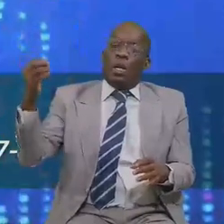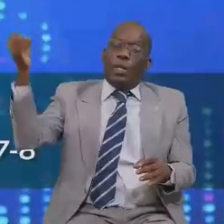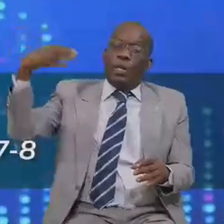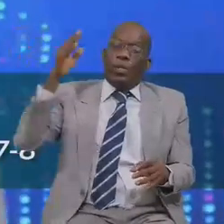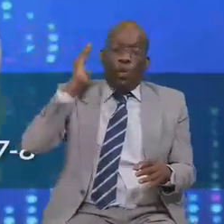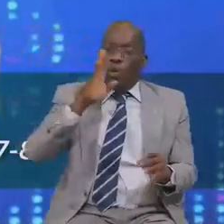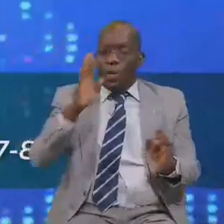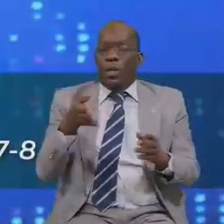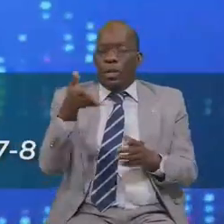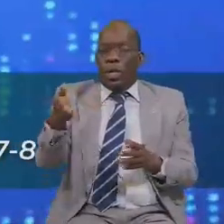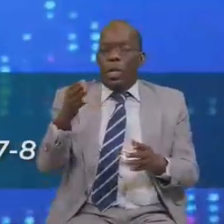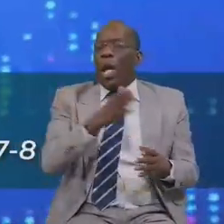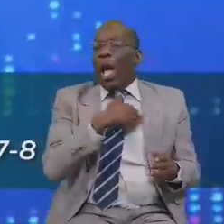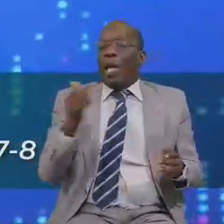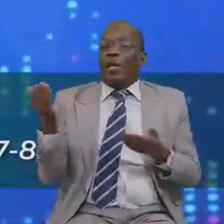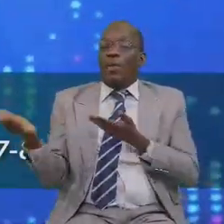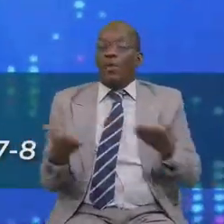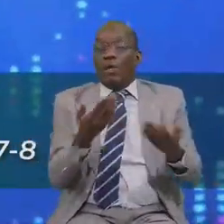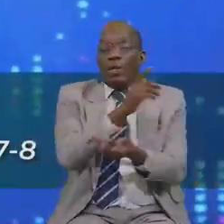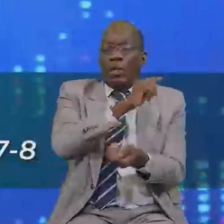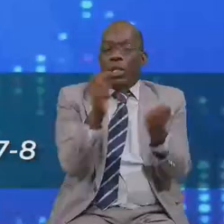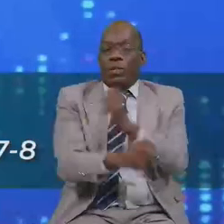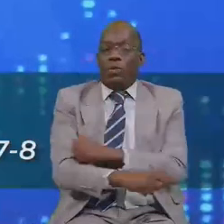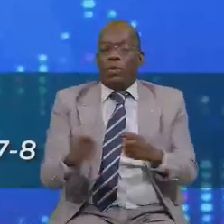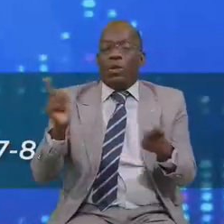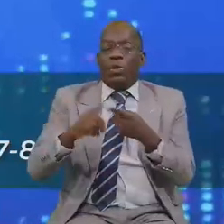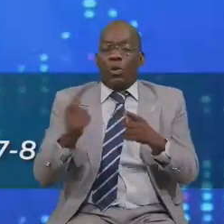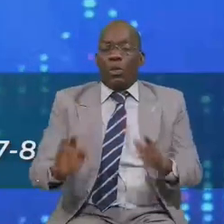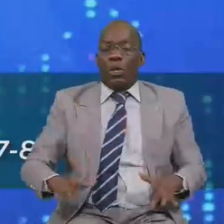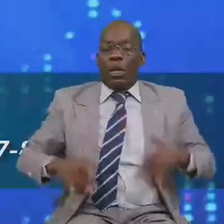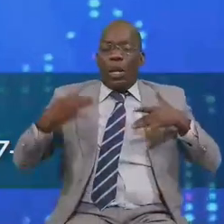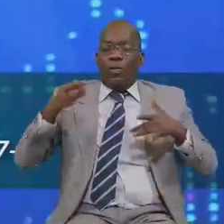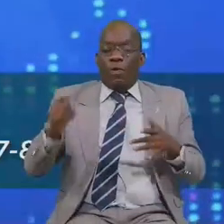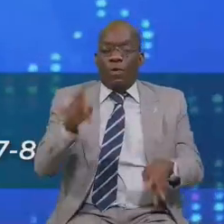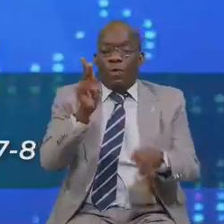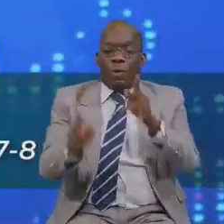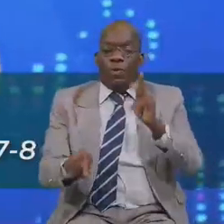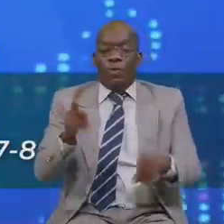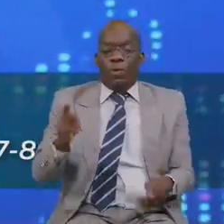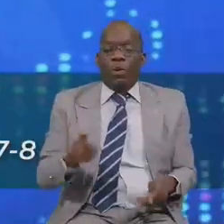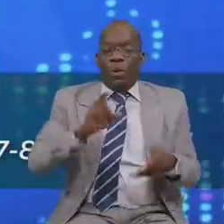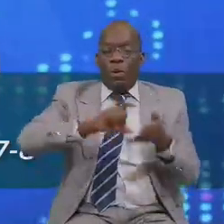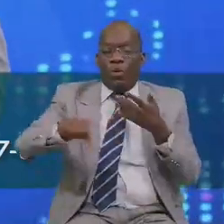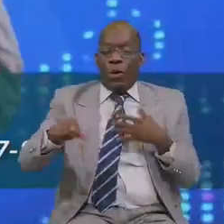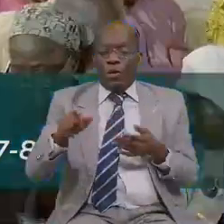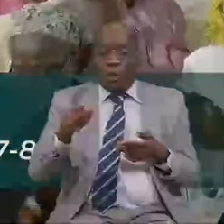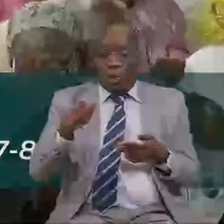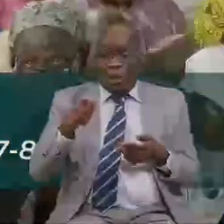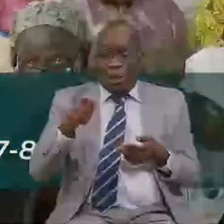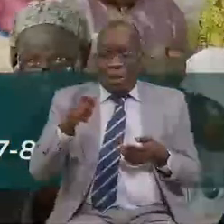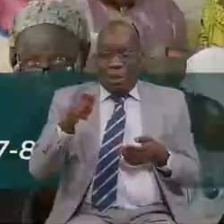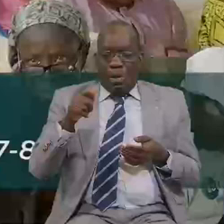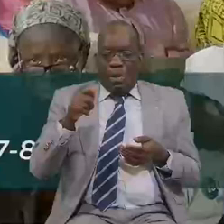apportera la transformation dans la vie des auditeurs. Verset 27. verset